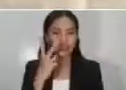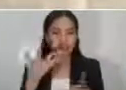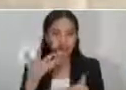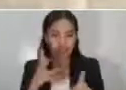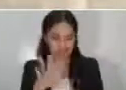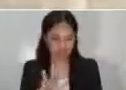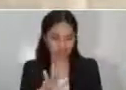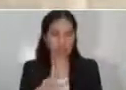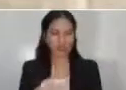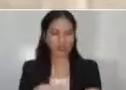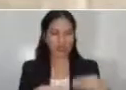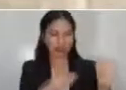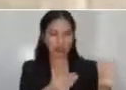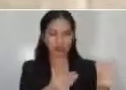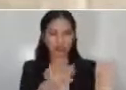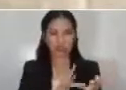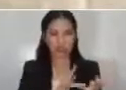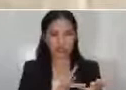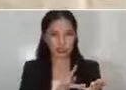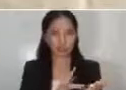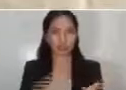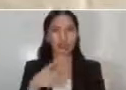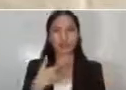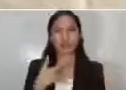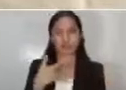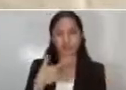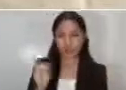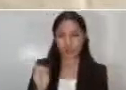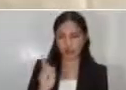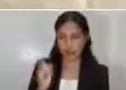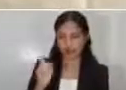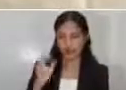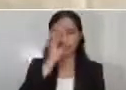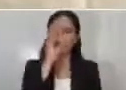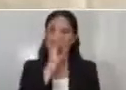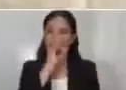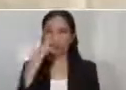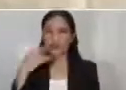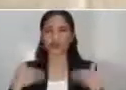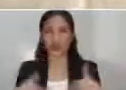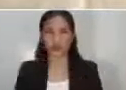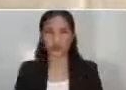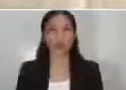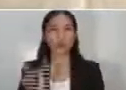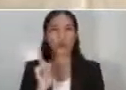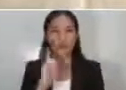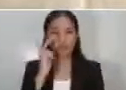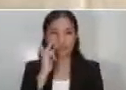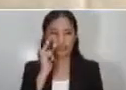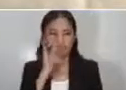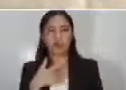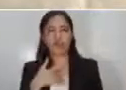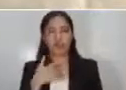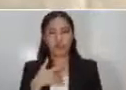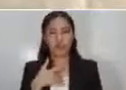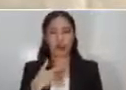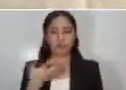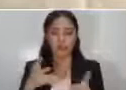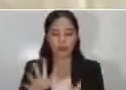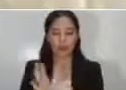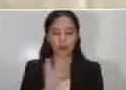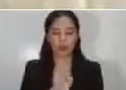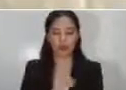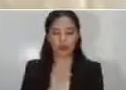ng mga biktima dahil sa loob kasi ng 7 buwan, hindi na nga sila pinapasahod ng tama. Puro pasa, galos at pambubugbog